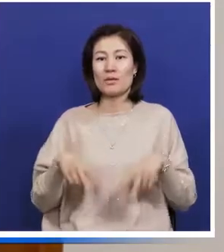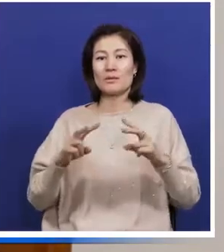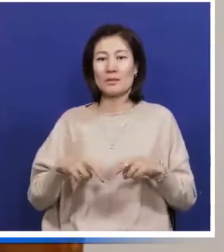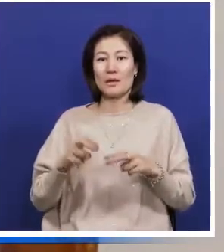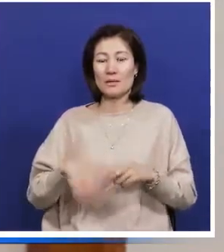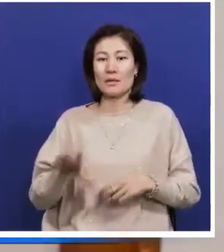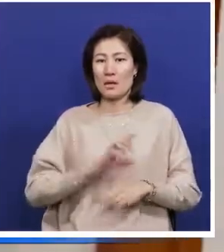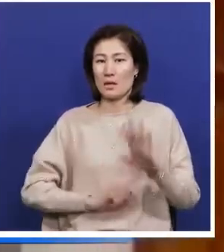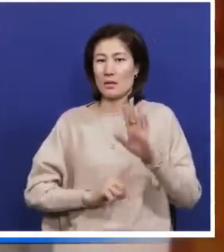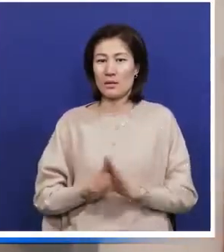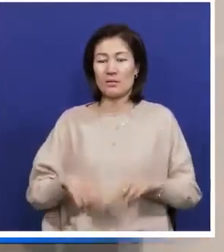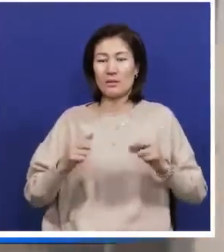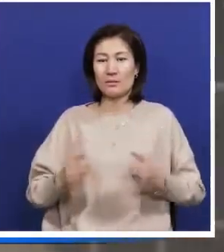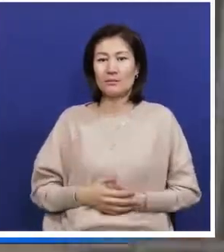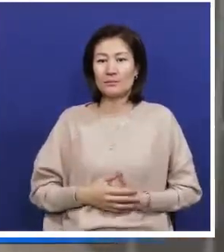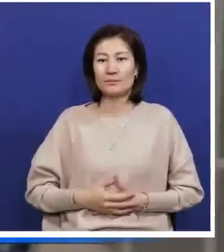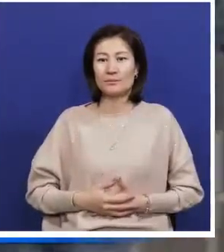амалдары басталып кетті.